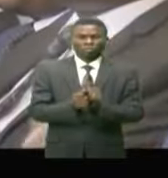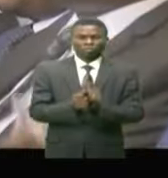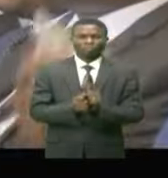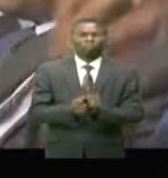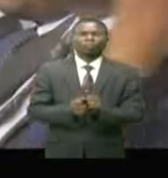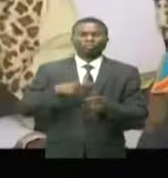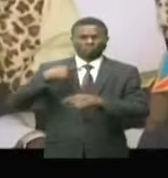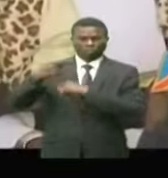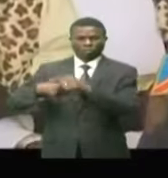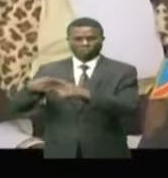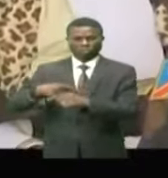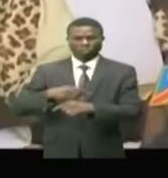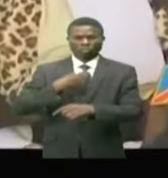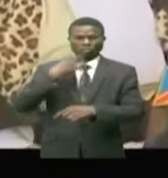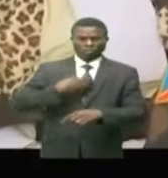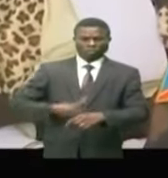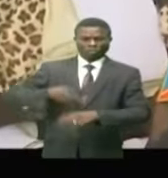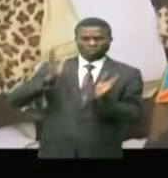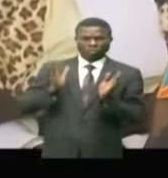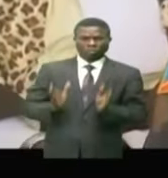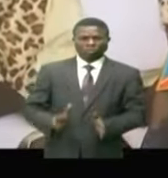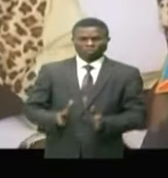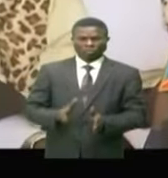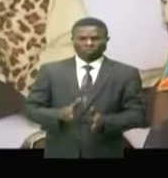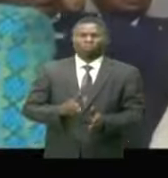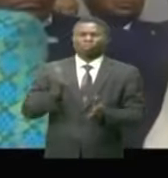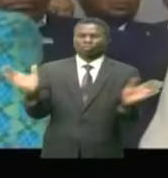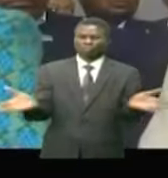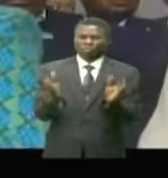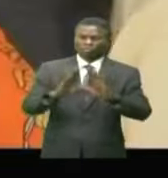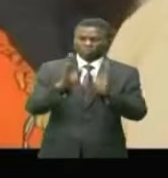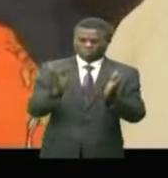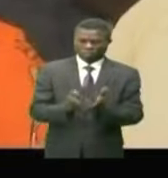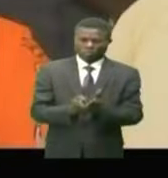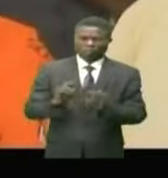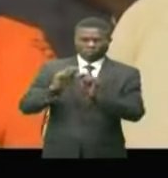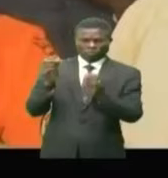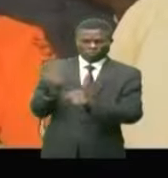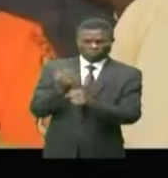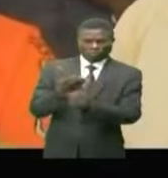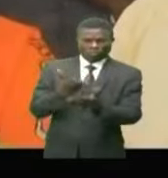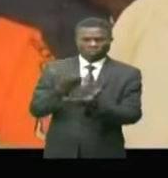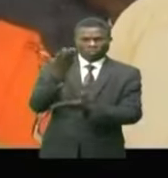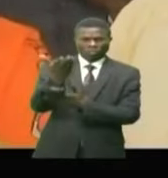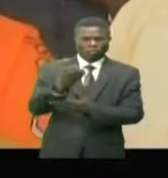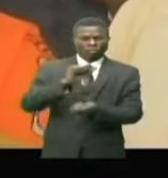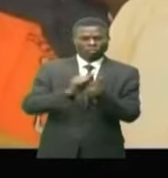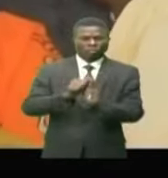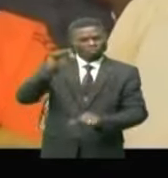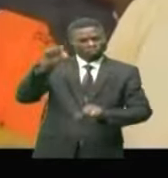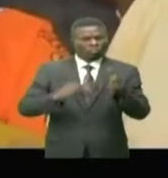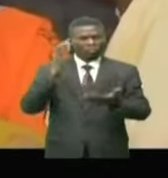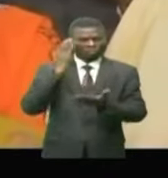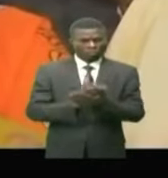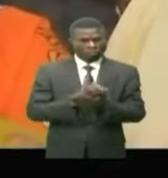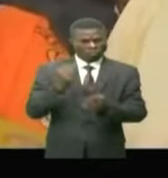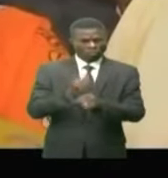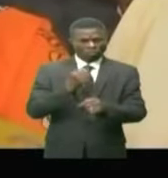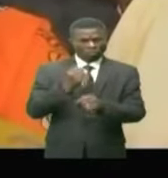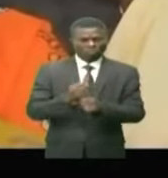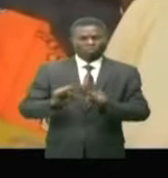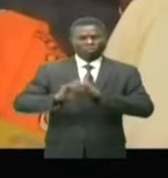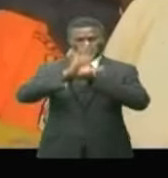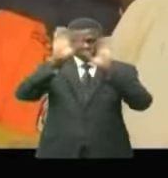partie des magistrats. Il a exhorté tous les magistrats de son ressort d'éviter les antivaleurs et de travailler dans la